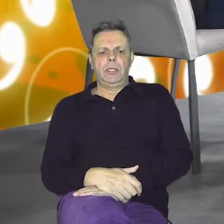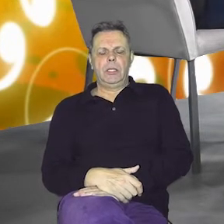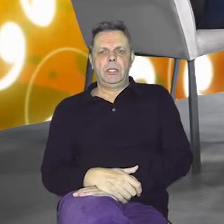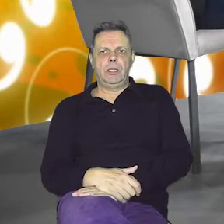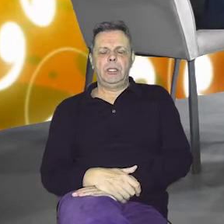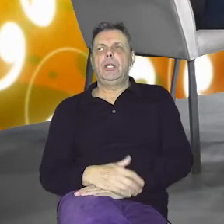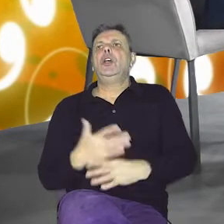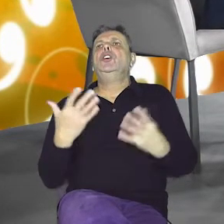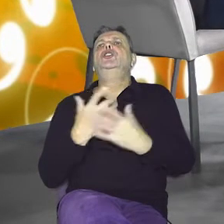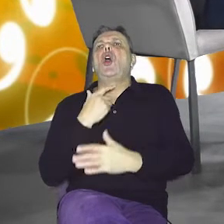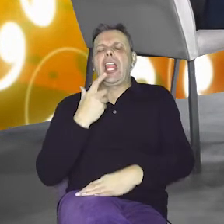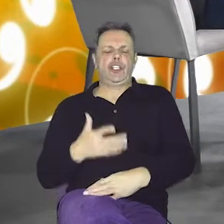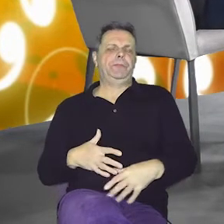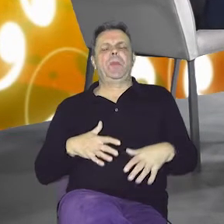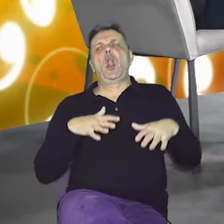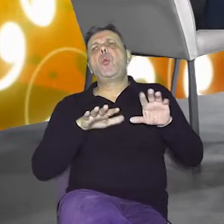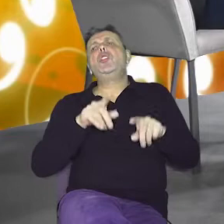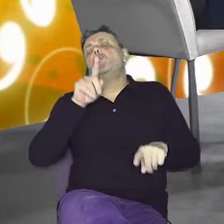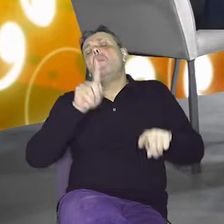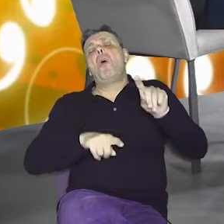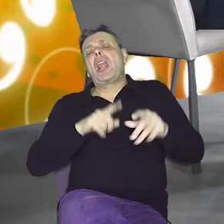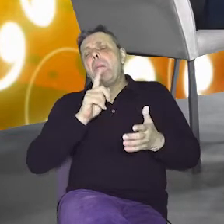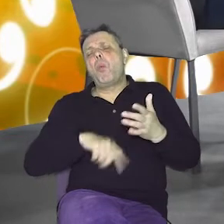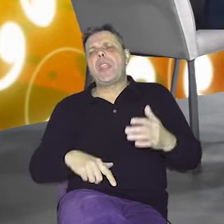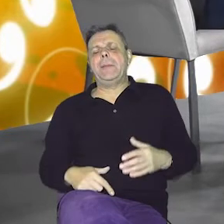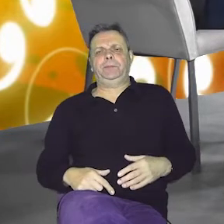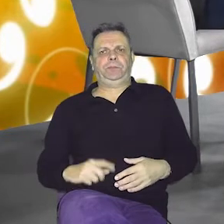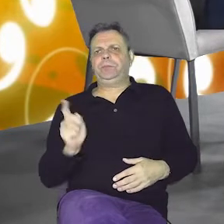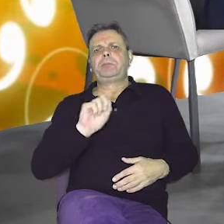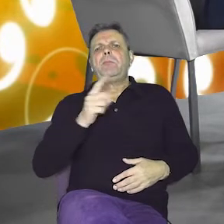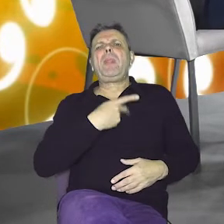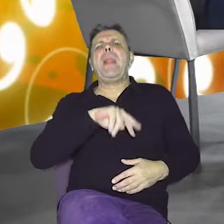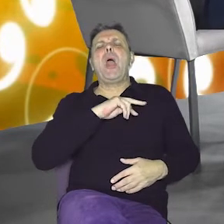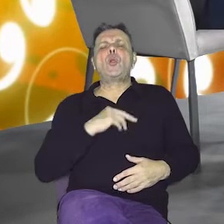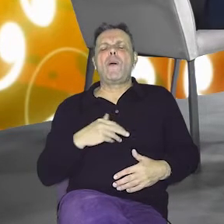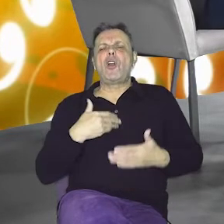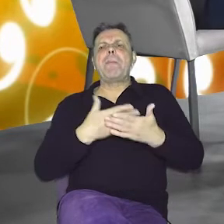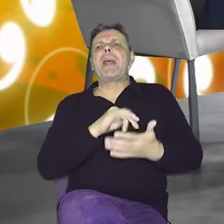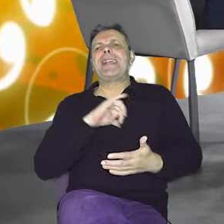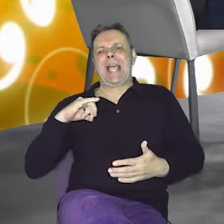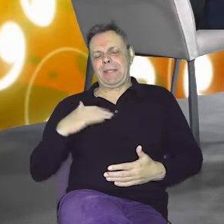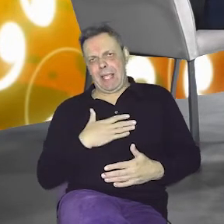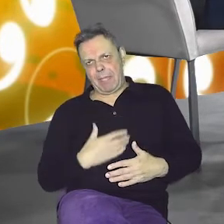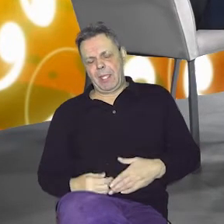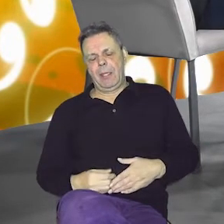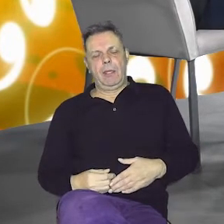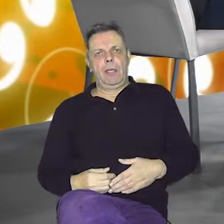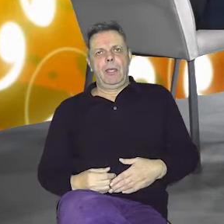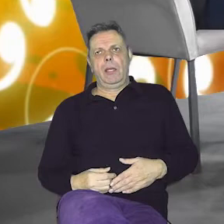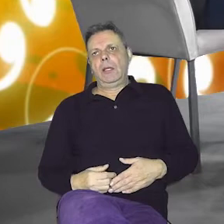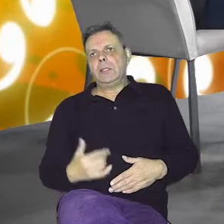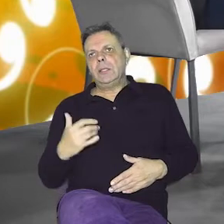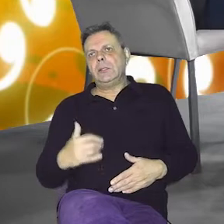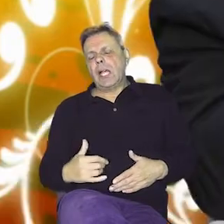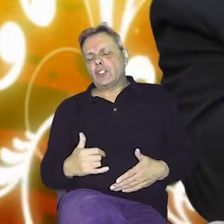što reći? Mislim, ljudi su ponekad dosta neodgovorni prema sami sebe. Sad ću vam